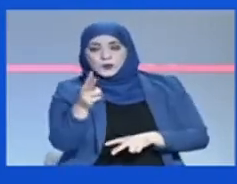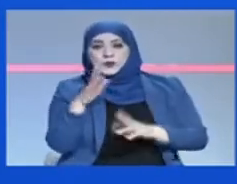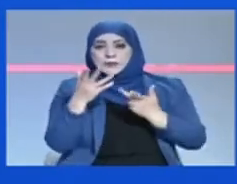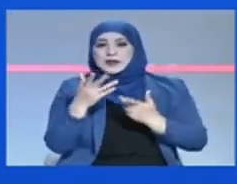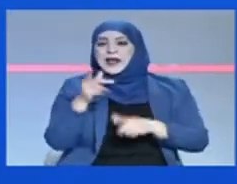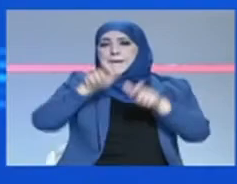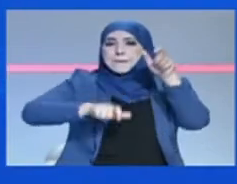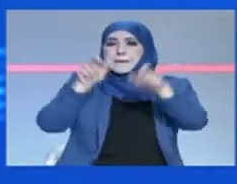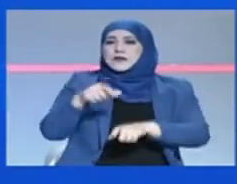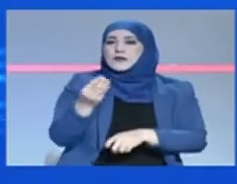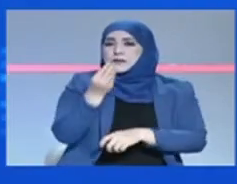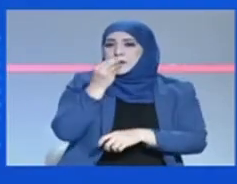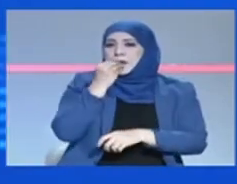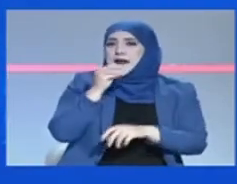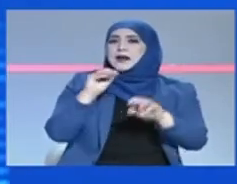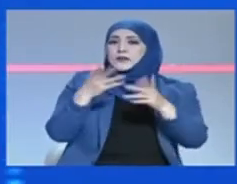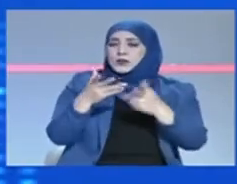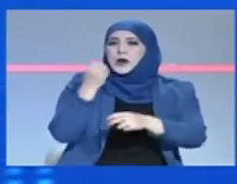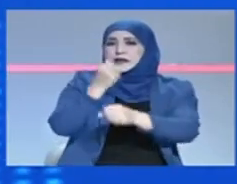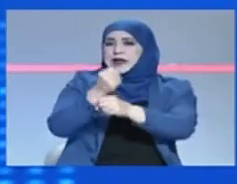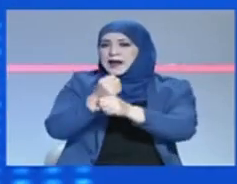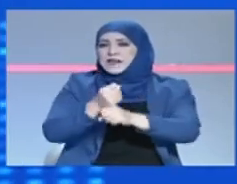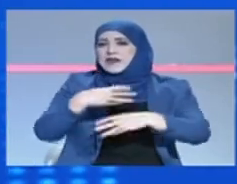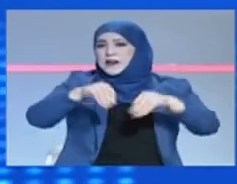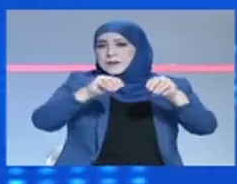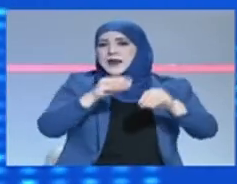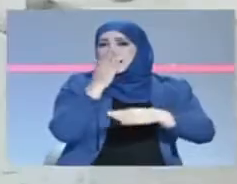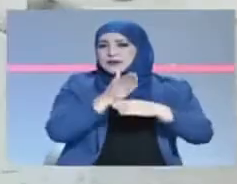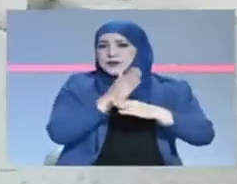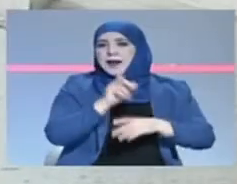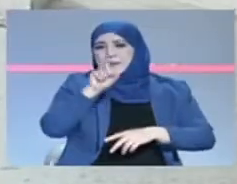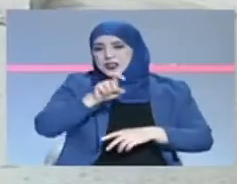من المستهلكين وأهل القطاع في المنستير.